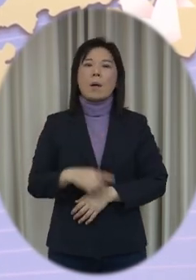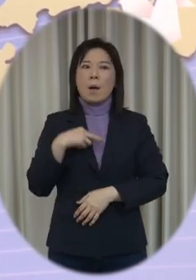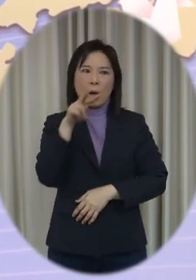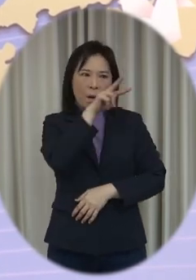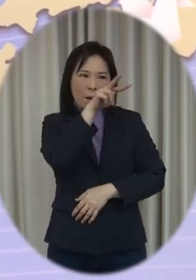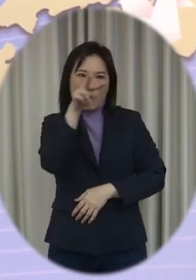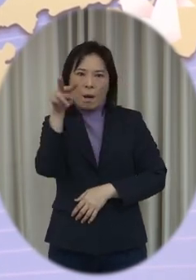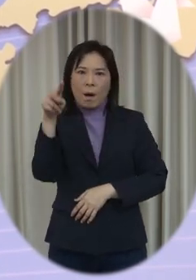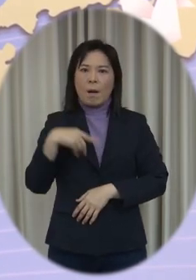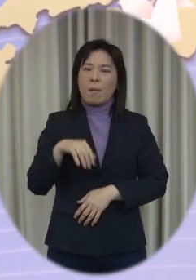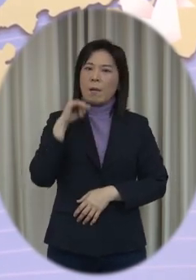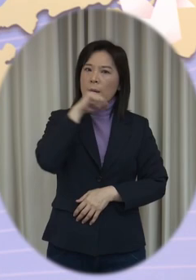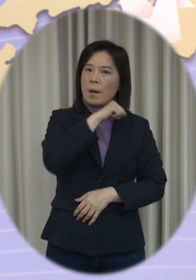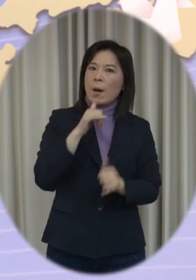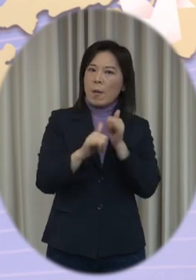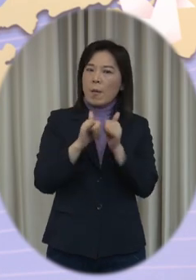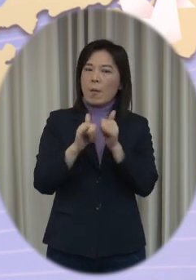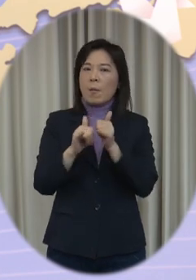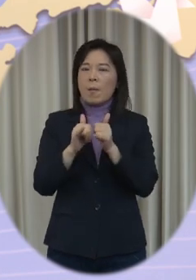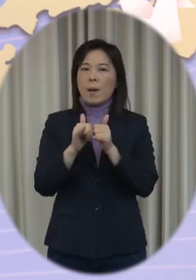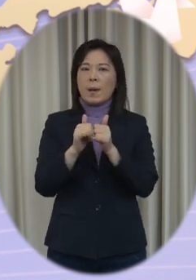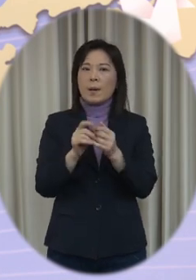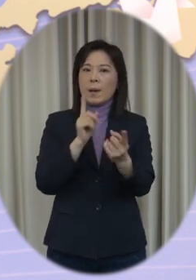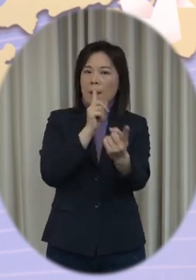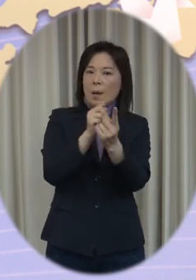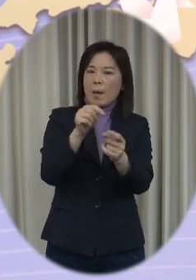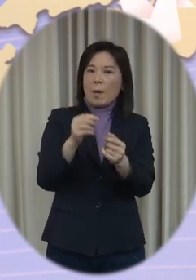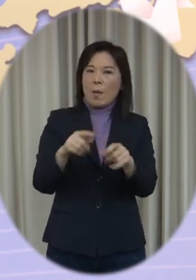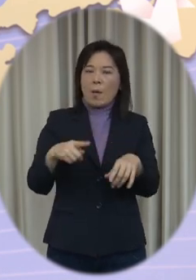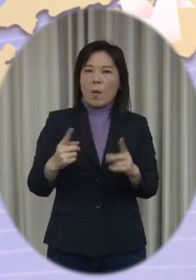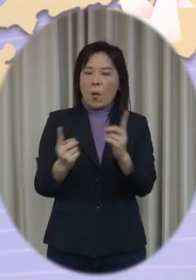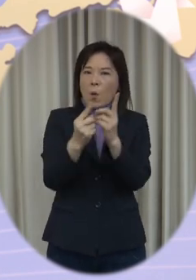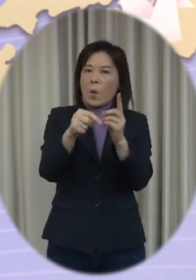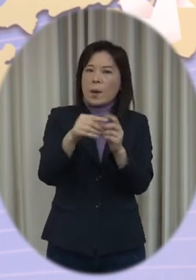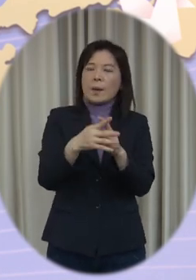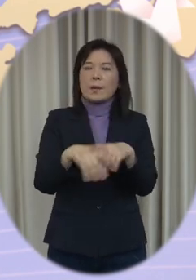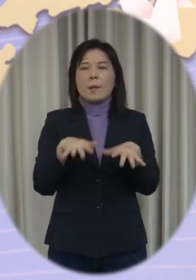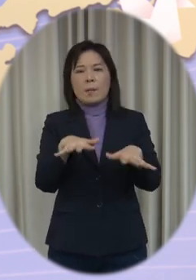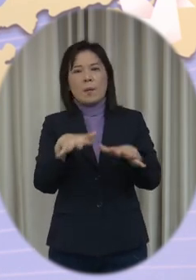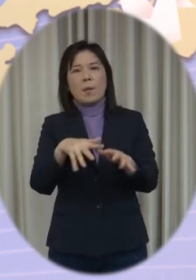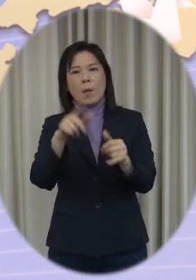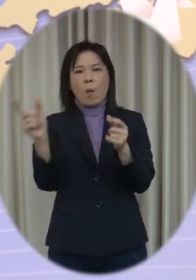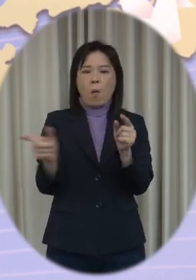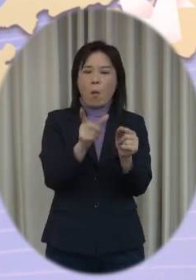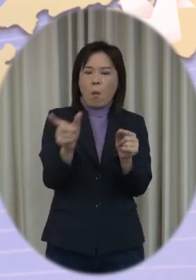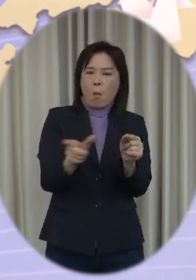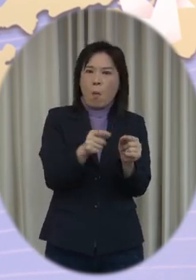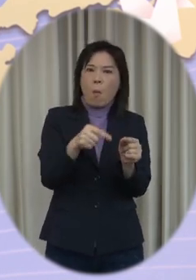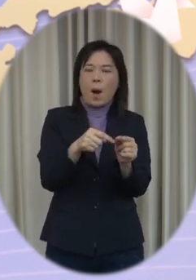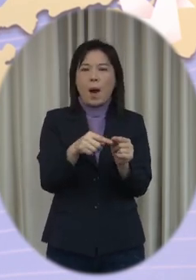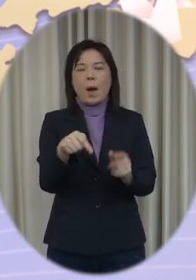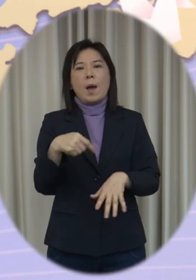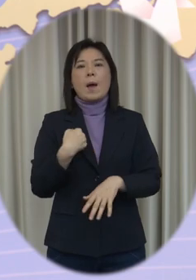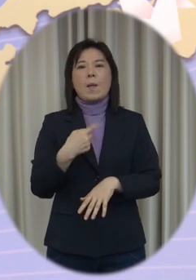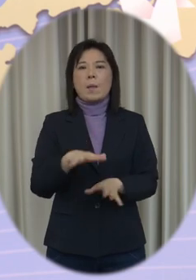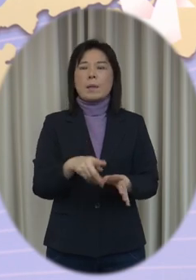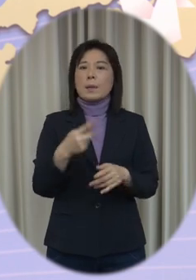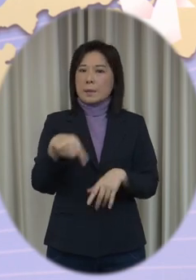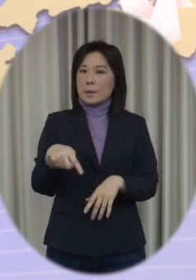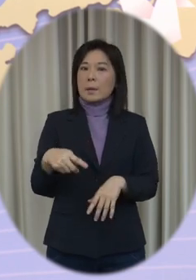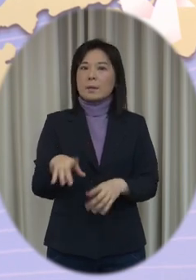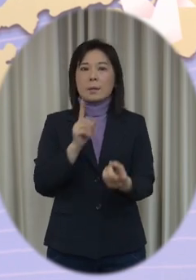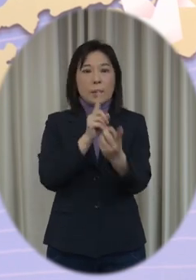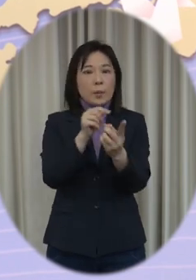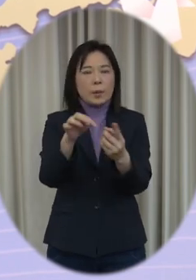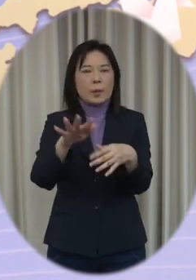睹，台湾人不仅是在面对地震、台风等天灾时是如此，在面对其他